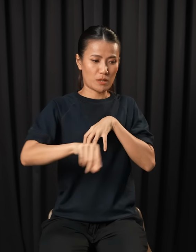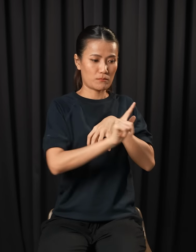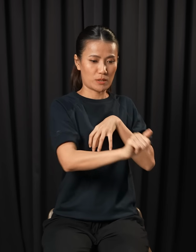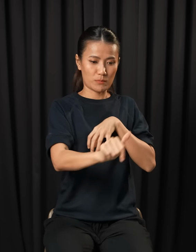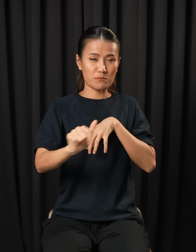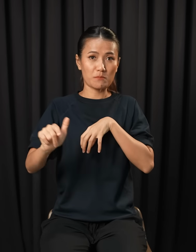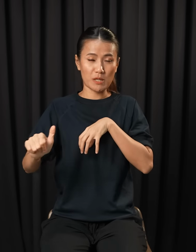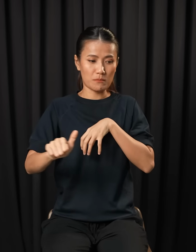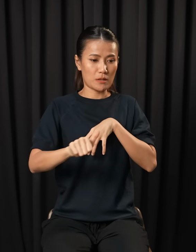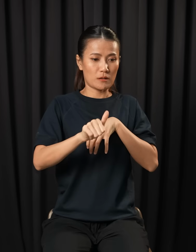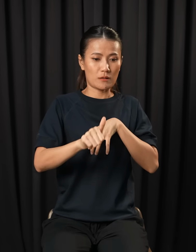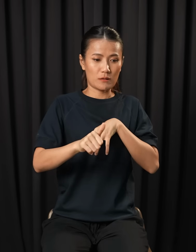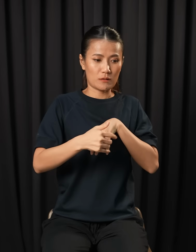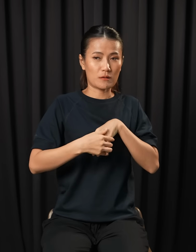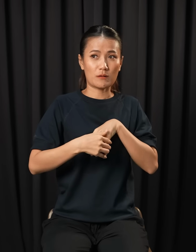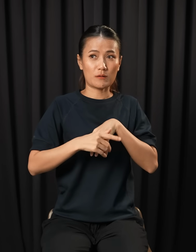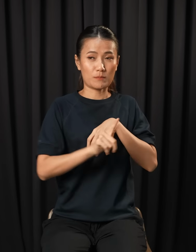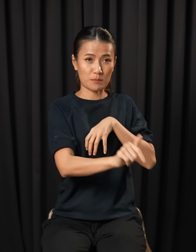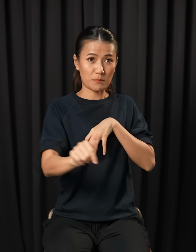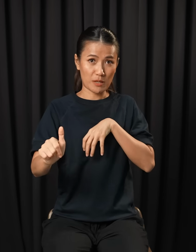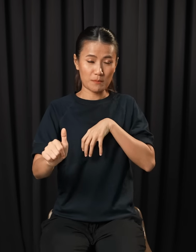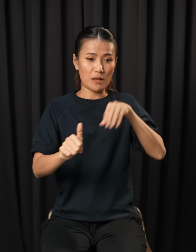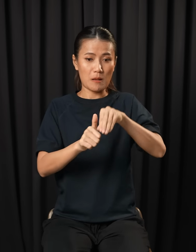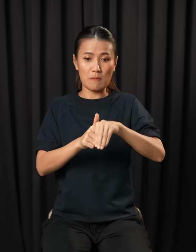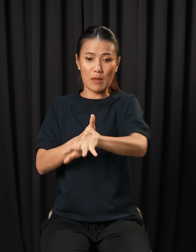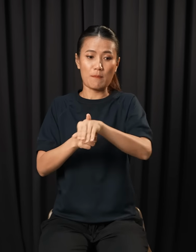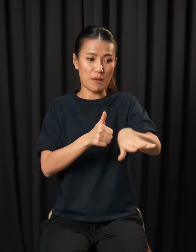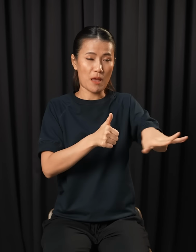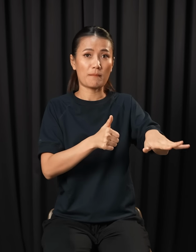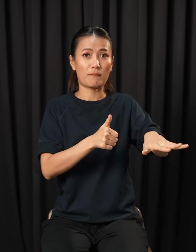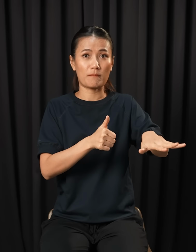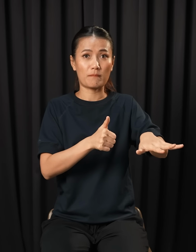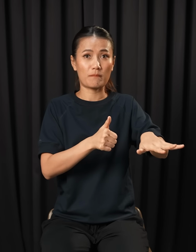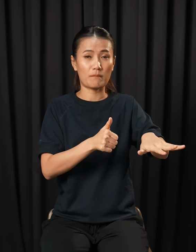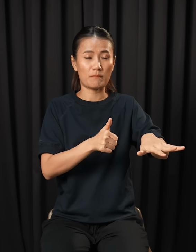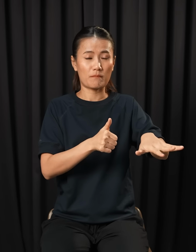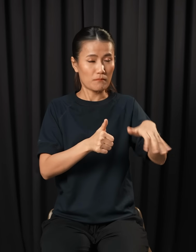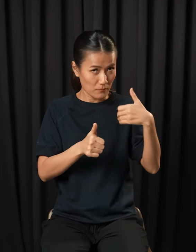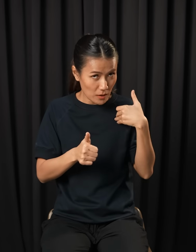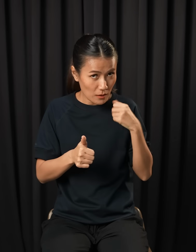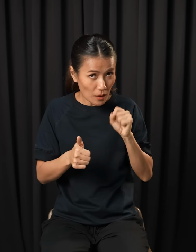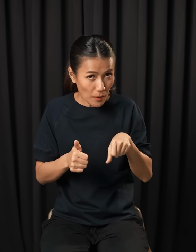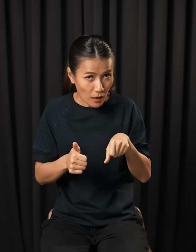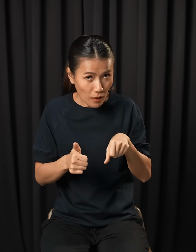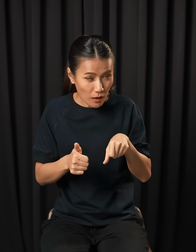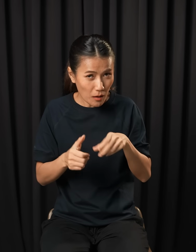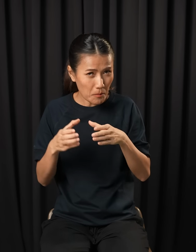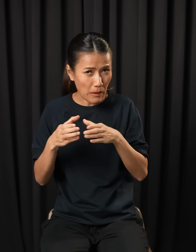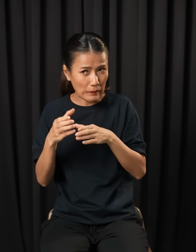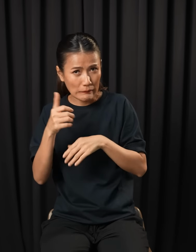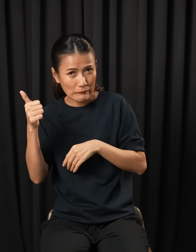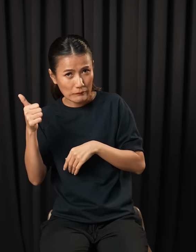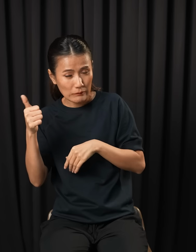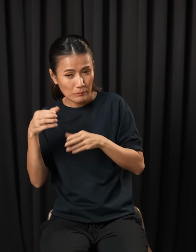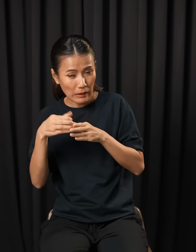จารย์ถามให้ครบก่อนเดี๋ยวผมจะได้ตอบทีเดียว ไม่ได้มีระบบหัวคะแนนหรือมีผมไม่ทราบนะ แต่ว่ามีจัดตั้งต้องมีการวางเป็นกลุ่มมันต้อง